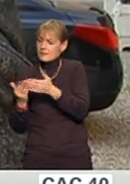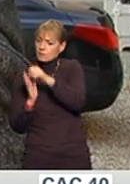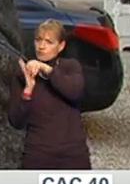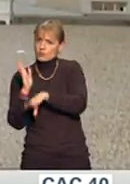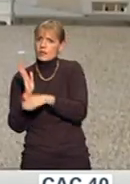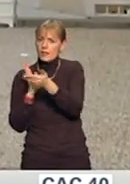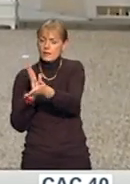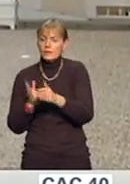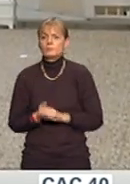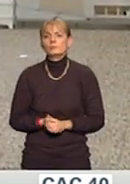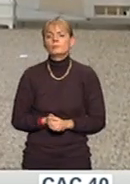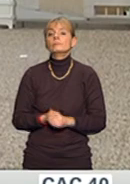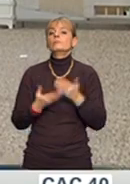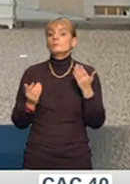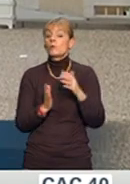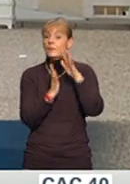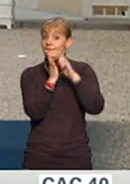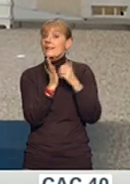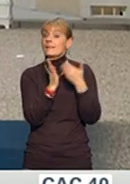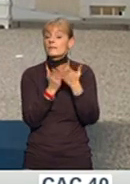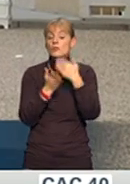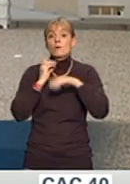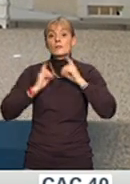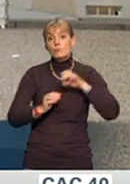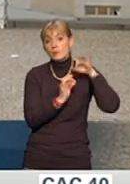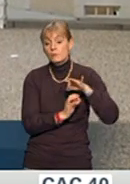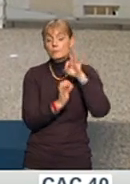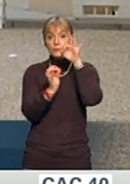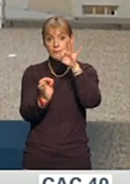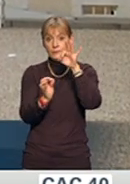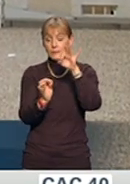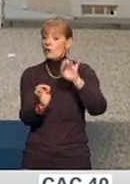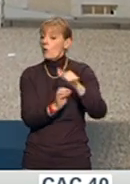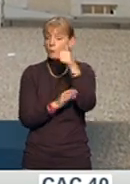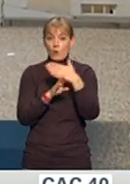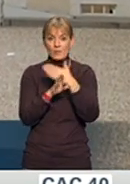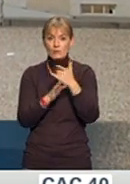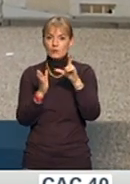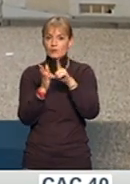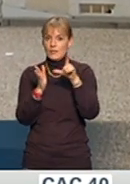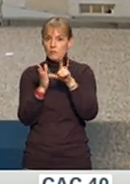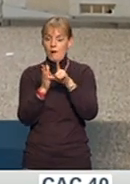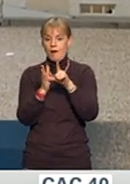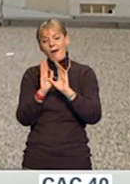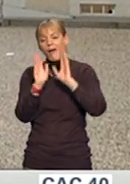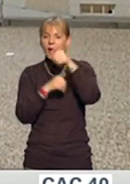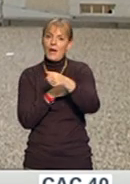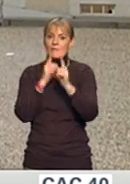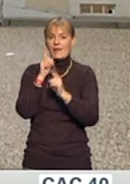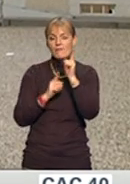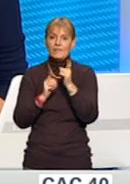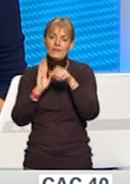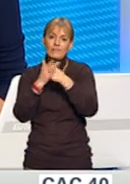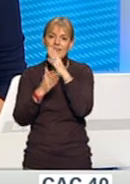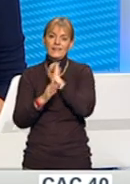jeune en plus. Le texte va maintenant être présenté au Parlement. Il s'agira du premier projet de loi examiné après les fêtes de fin d'année,